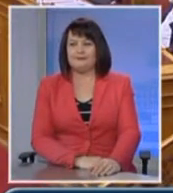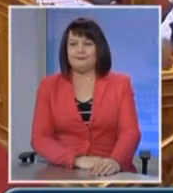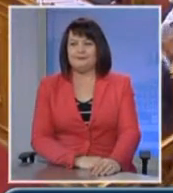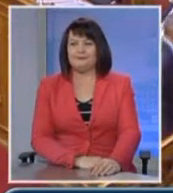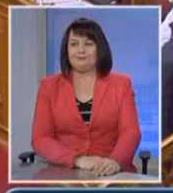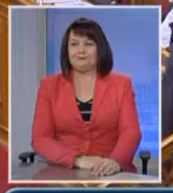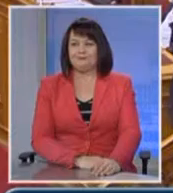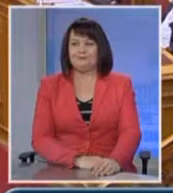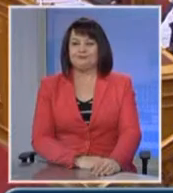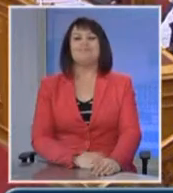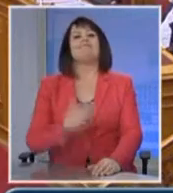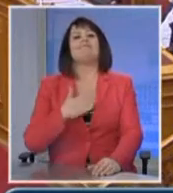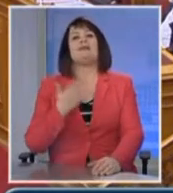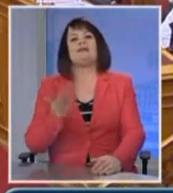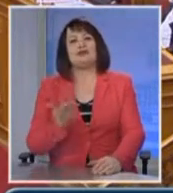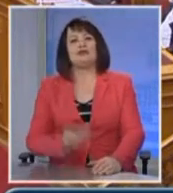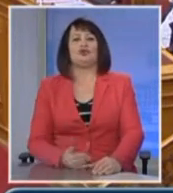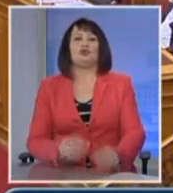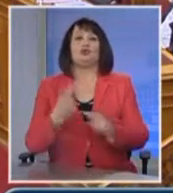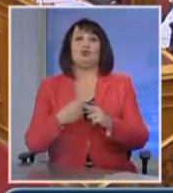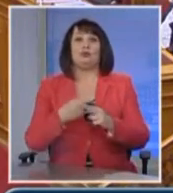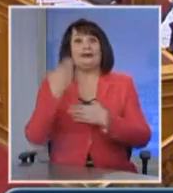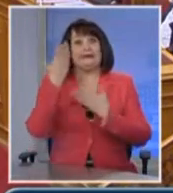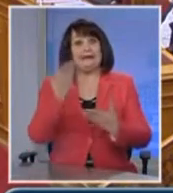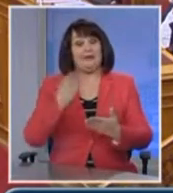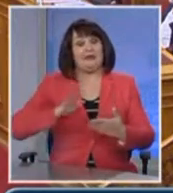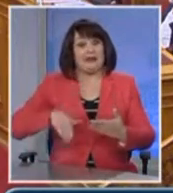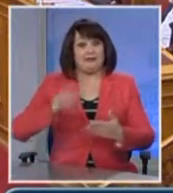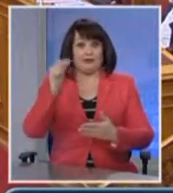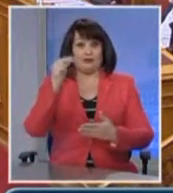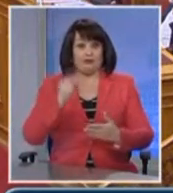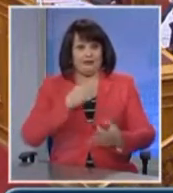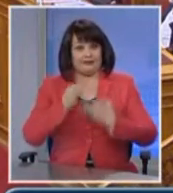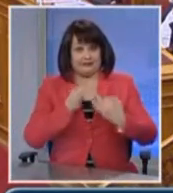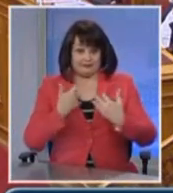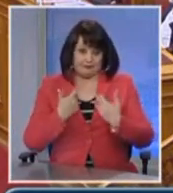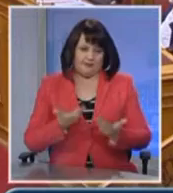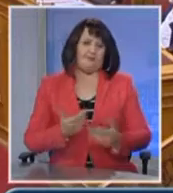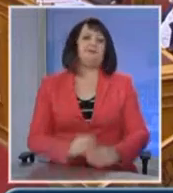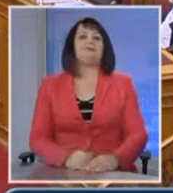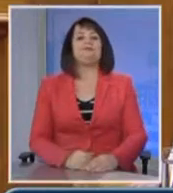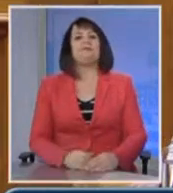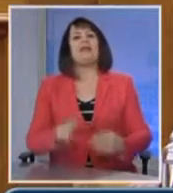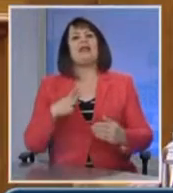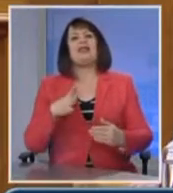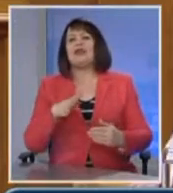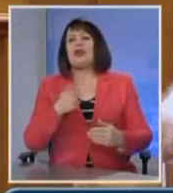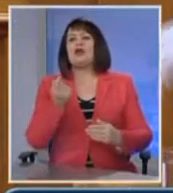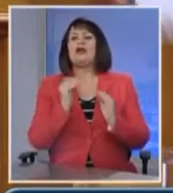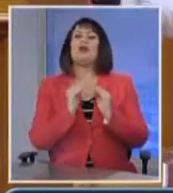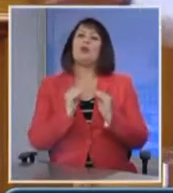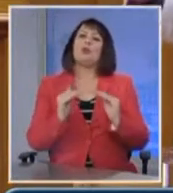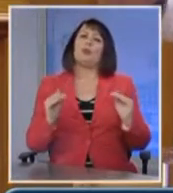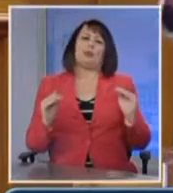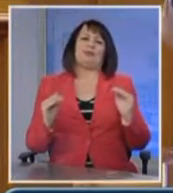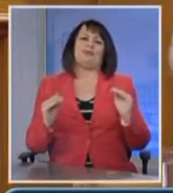Να είστε καλά. Ευχαριστώ πολύ. Τη μεγάλη τιμή που έχω να μιλάω τελευταίος από τους συναδέλφους. Θα ήθελα να χαμηλώσω λίγο τους τόνους και να